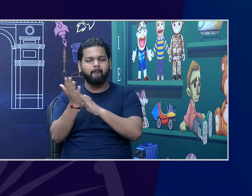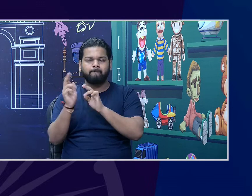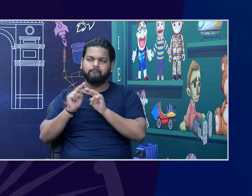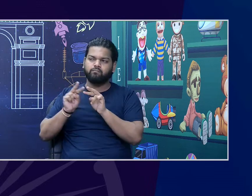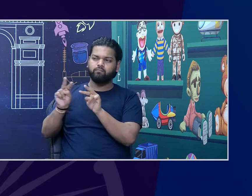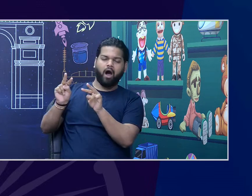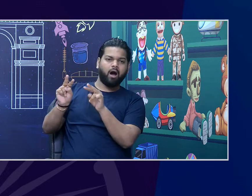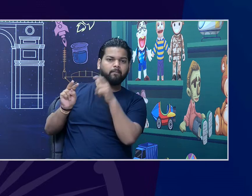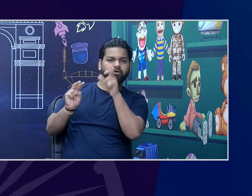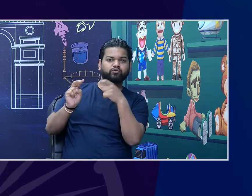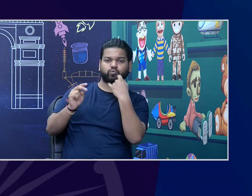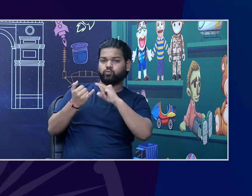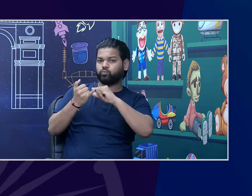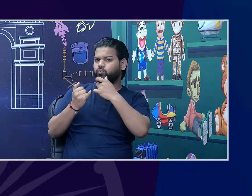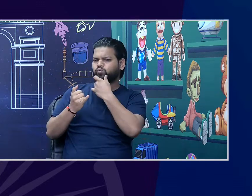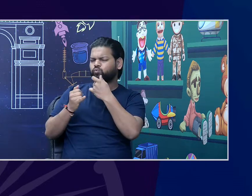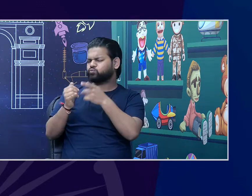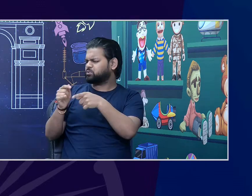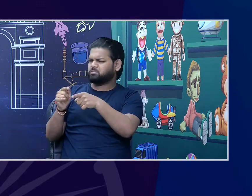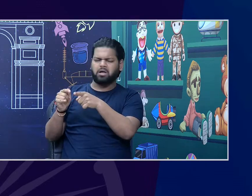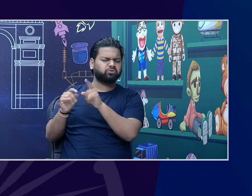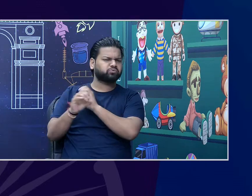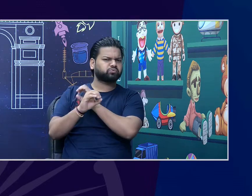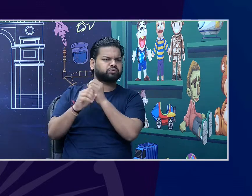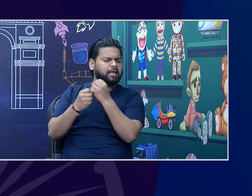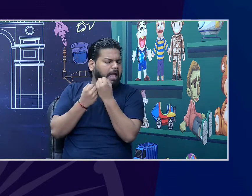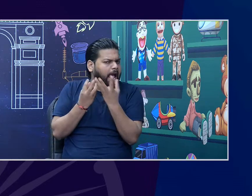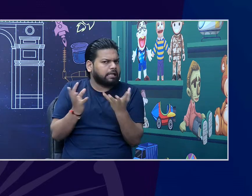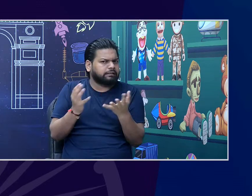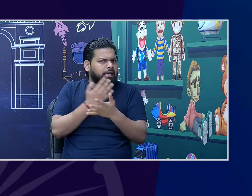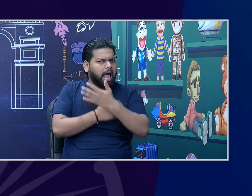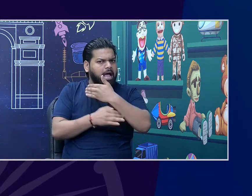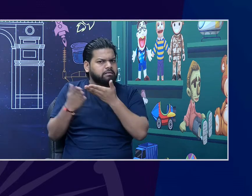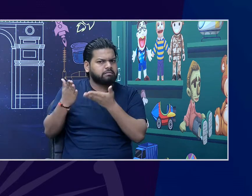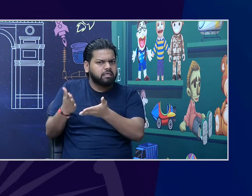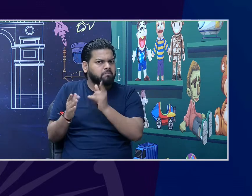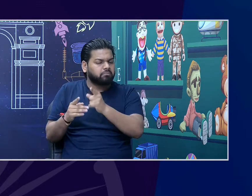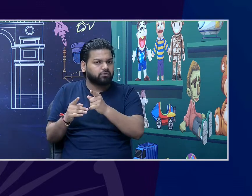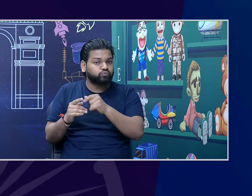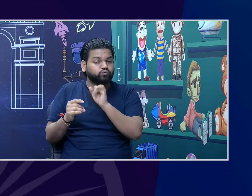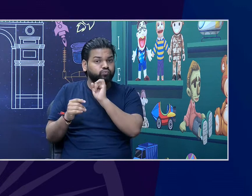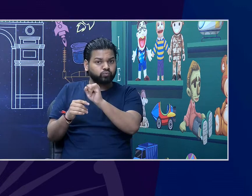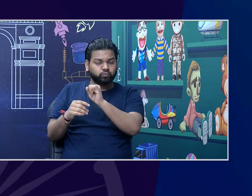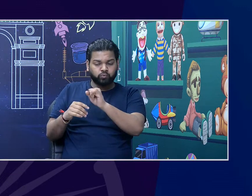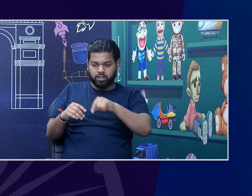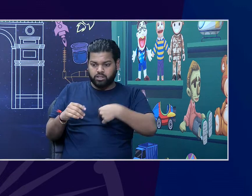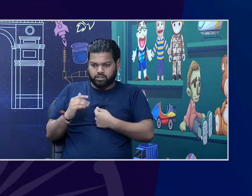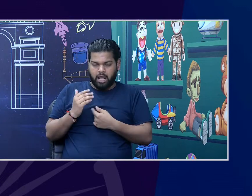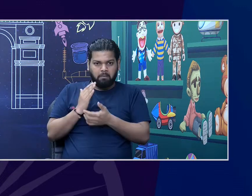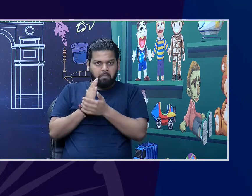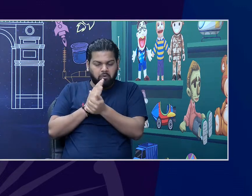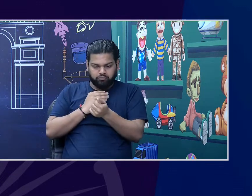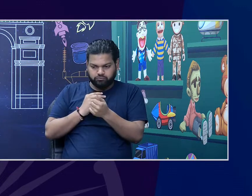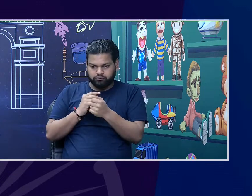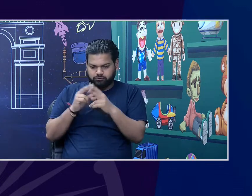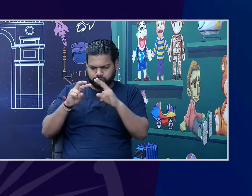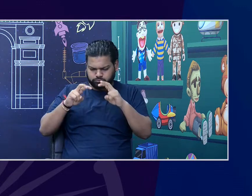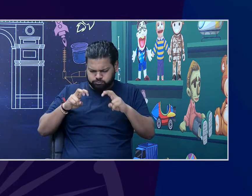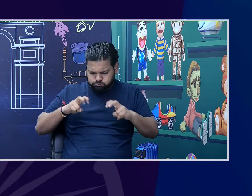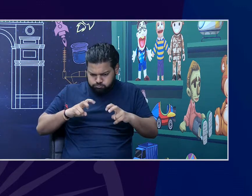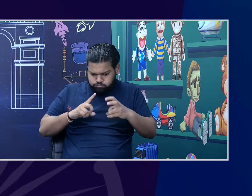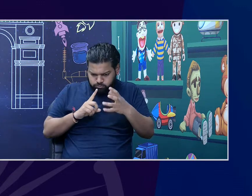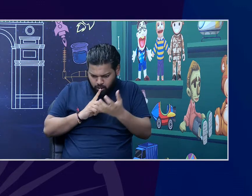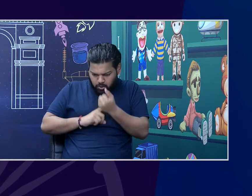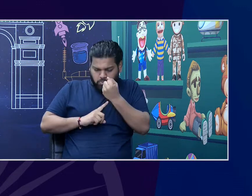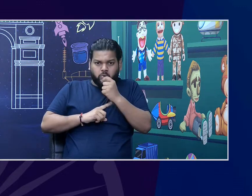उनसे यही सीख लेनी चाहिए कि उनके पास क्या था, उन्होंने उस पर फोकस किया, एंड हाउ ही कैन मेक इट बिग. और ये जो है आज, इसको कुछ